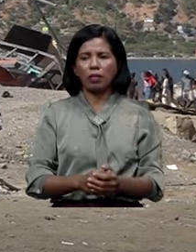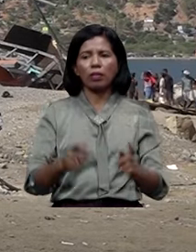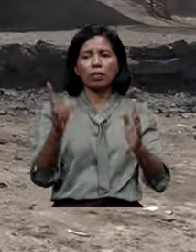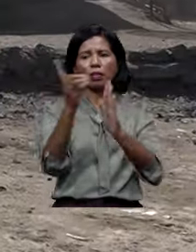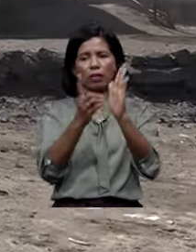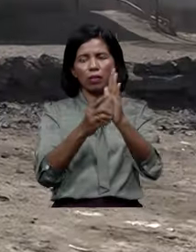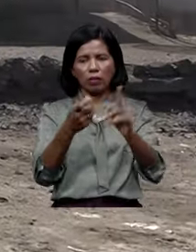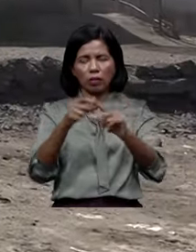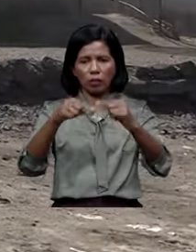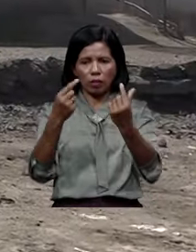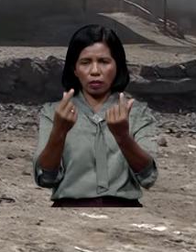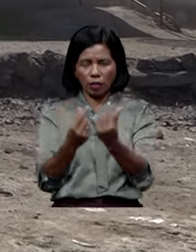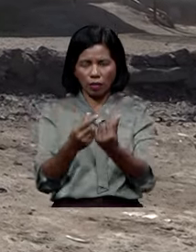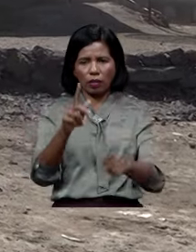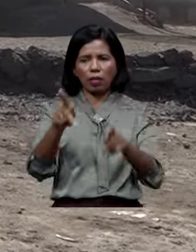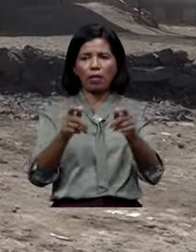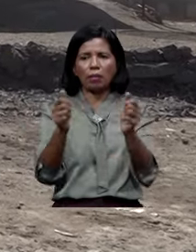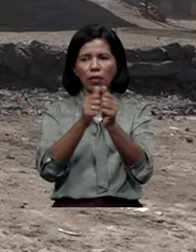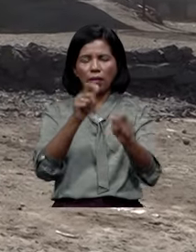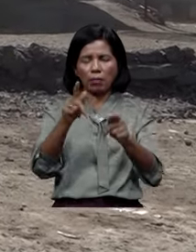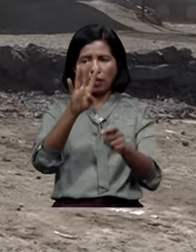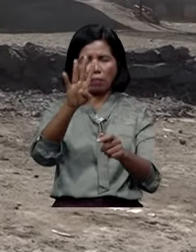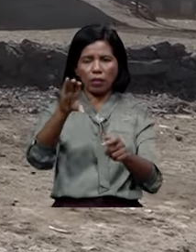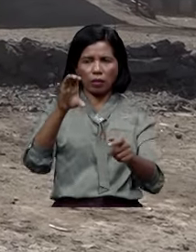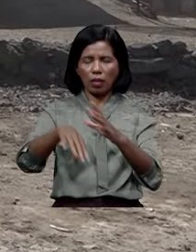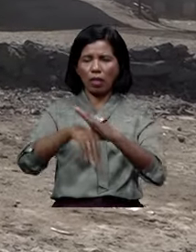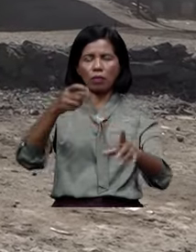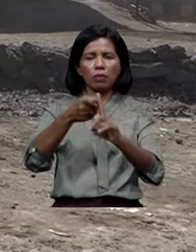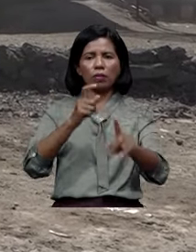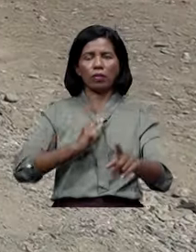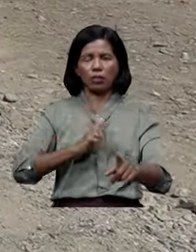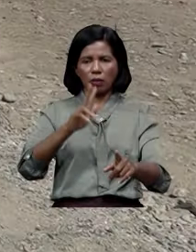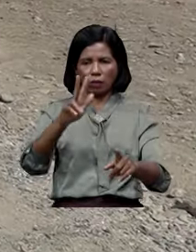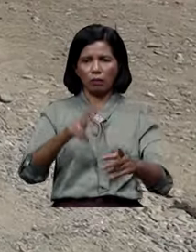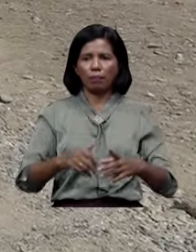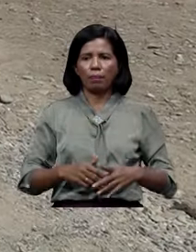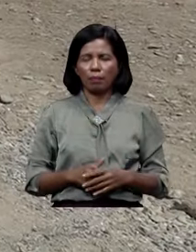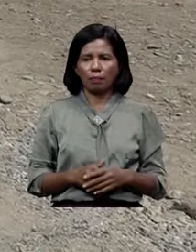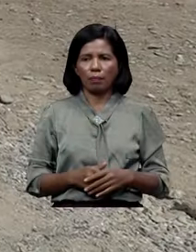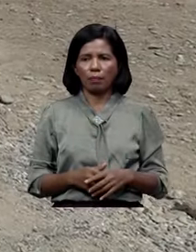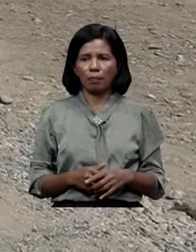se ekipa konjunta nebe iha komunidade hamutukatu saat maksesai usita tastolu abrang amaral bemina simenes ZMN.